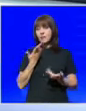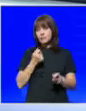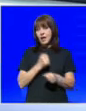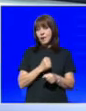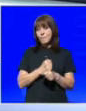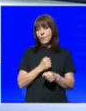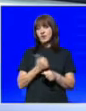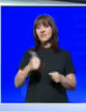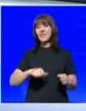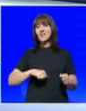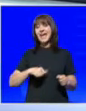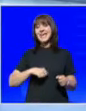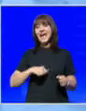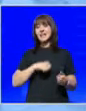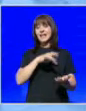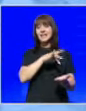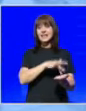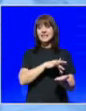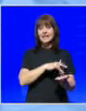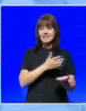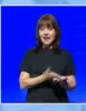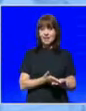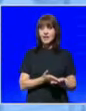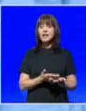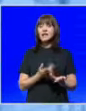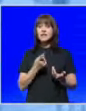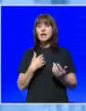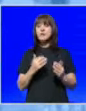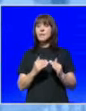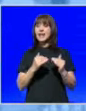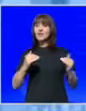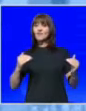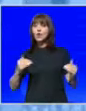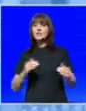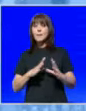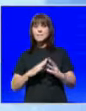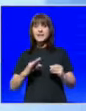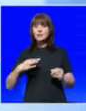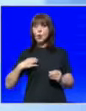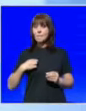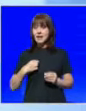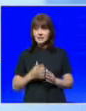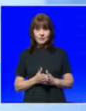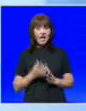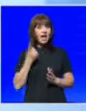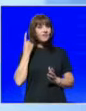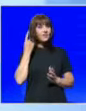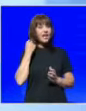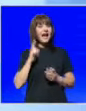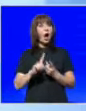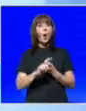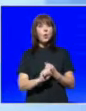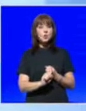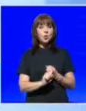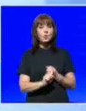обслужват ядрения енергиен сектор в България на най-високите нива на безопасност, каквито са те в момента. Вчера АЕЦ